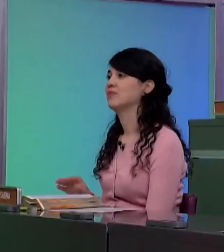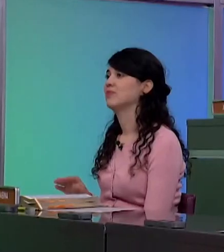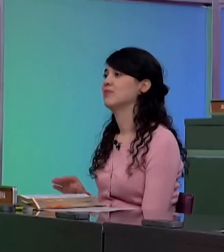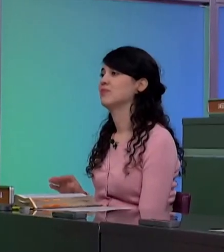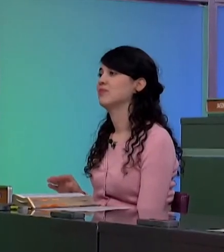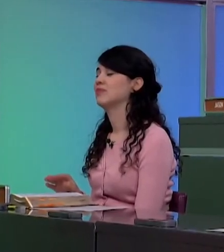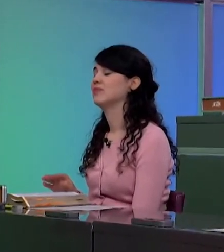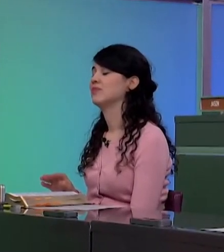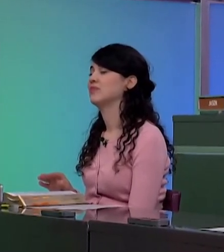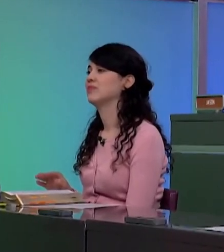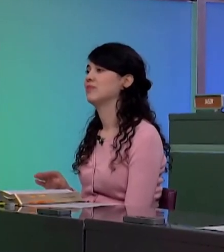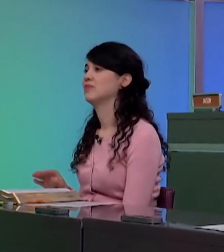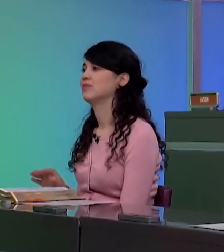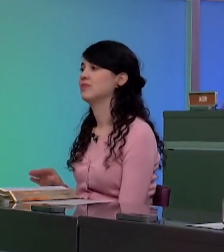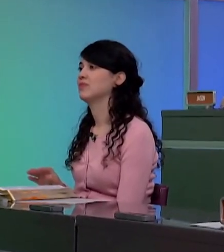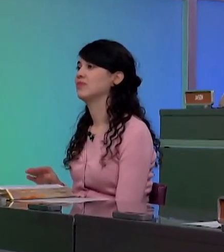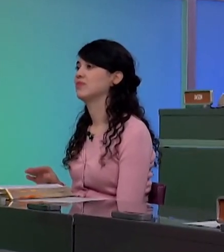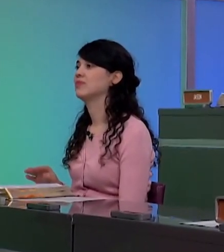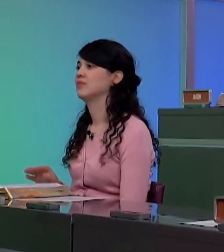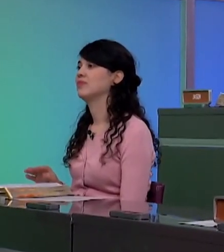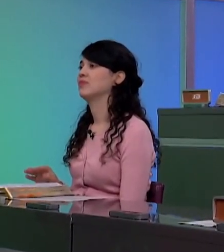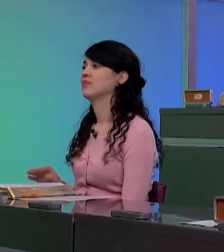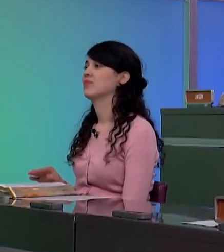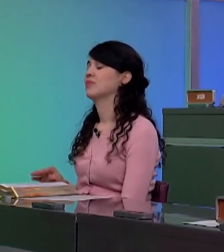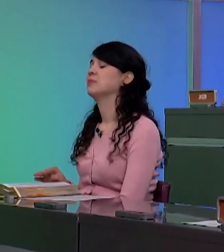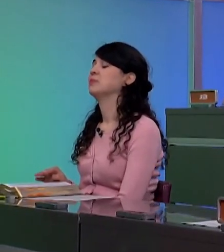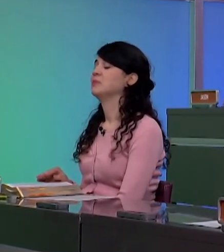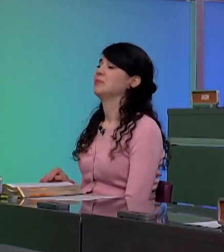Święty prowadził go i powołał do służby pastorskiej.